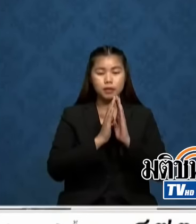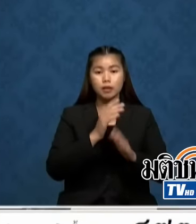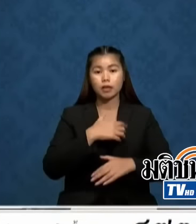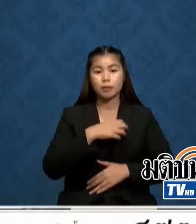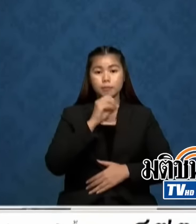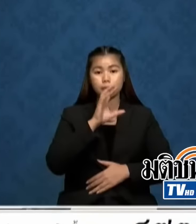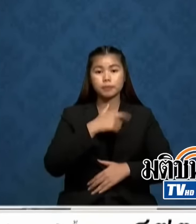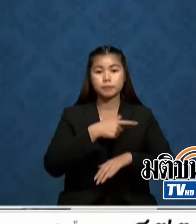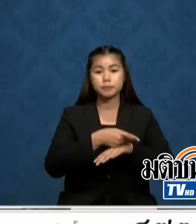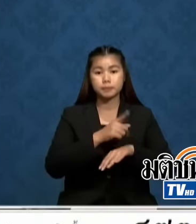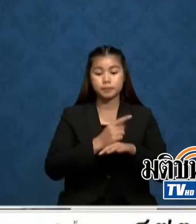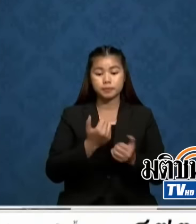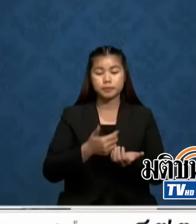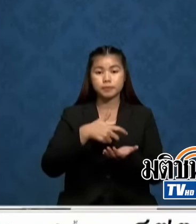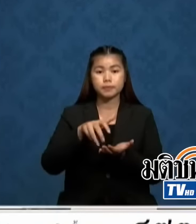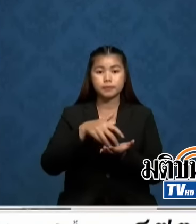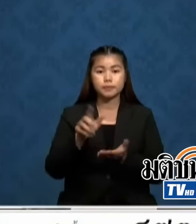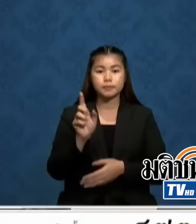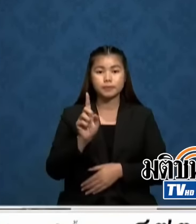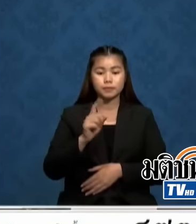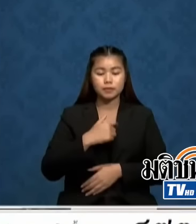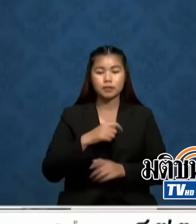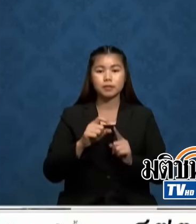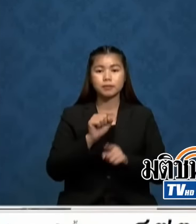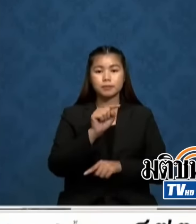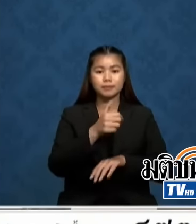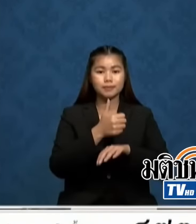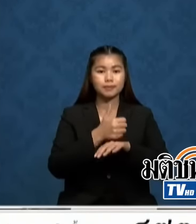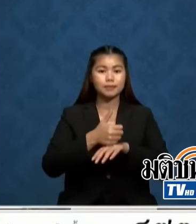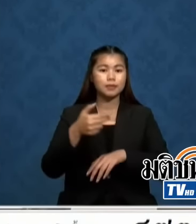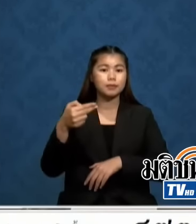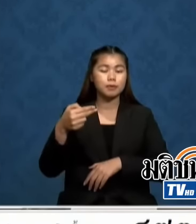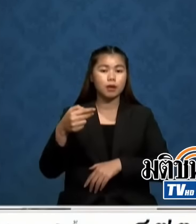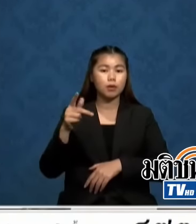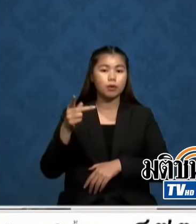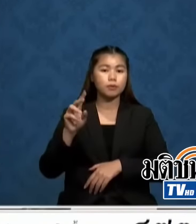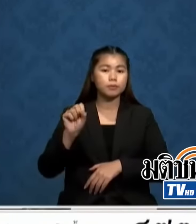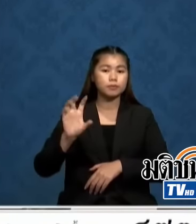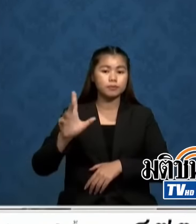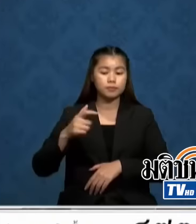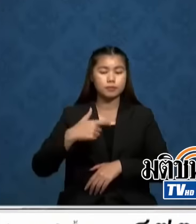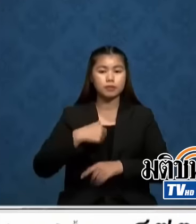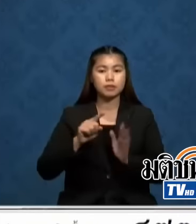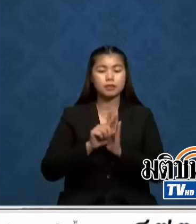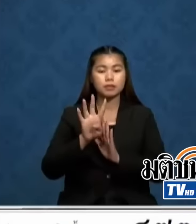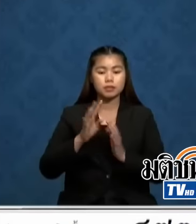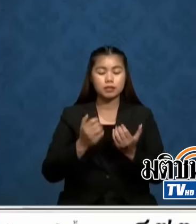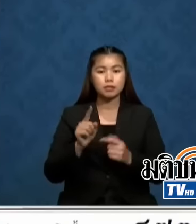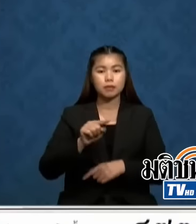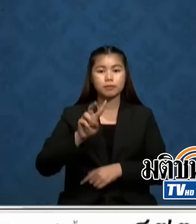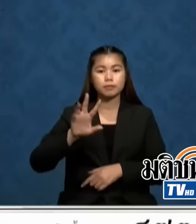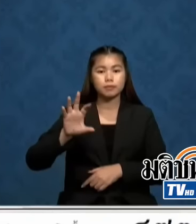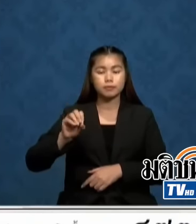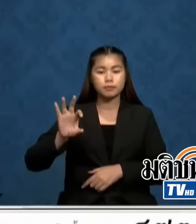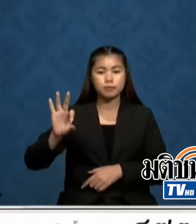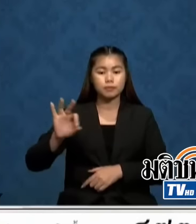นี้ครับโดยที่คำสั่งหัวหน้าคณะรักษาความสงบแห่งชาติที่4/2559เรื่องการยกเว้น